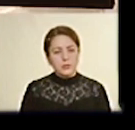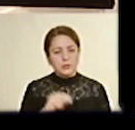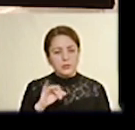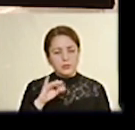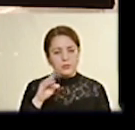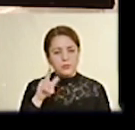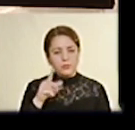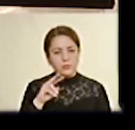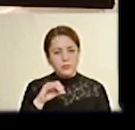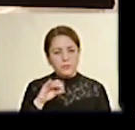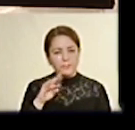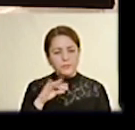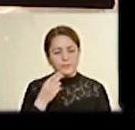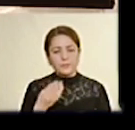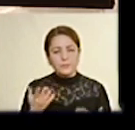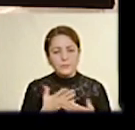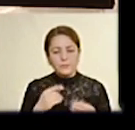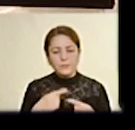changlanish qanday turlarga bo'linadi?